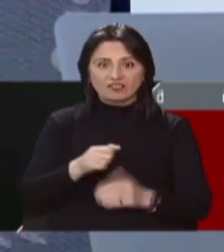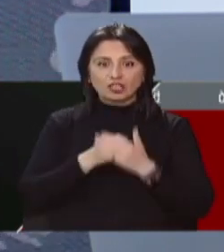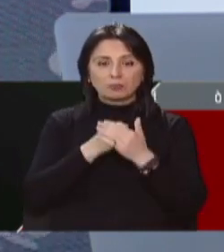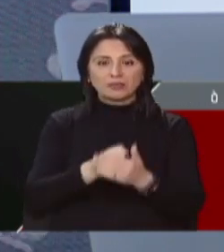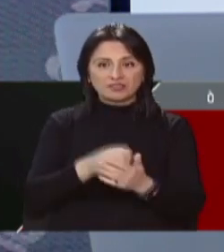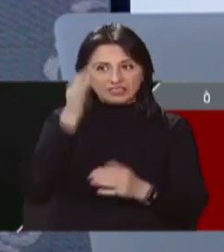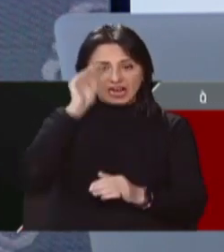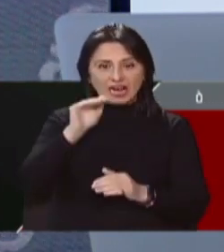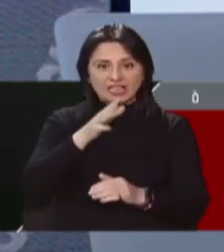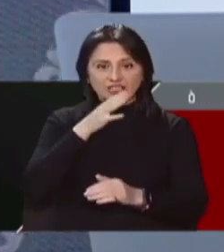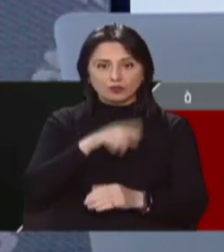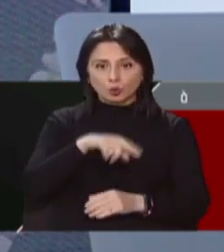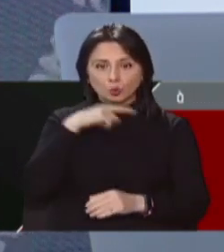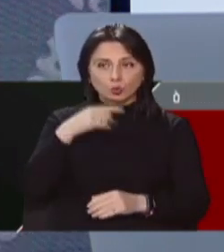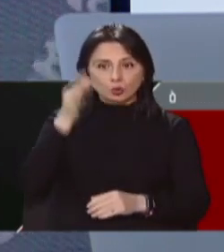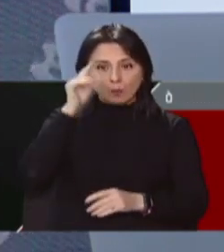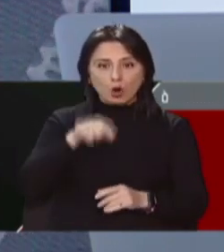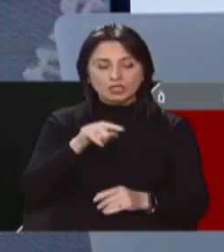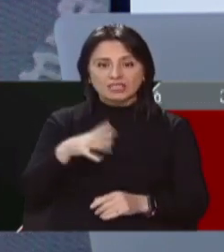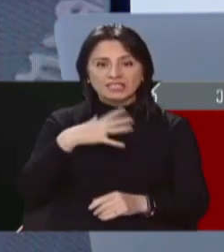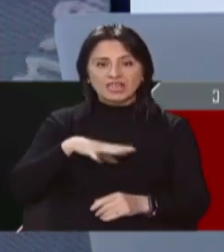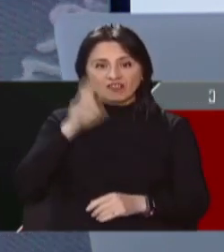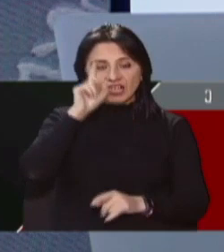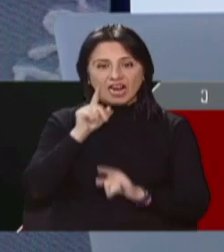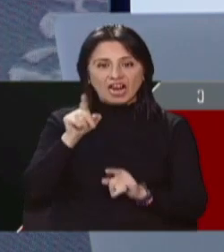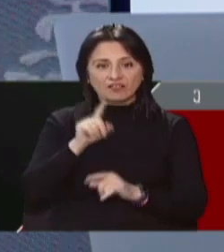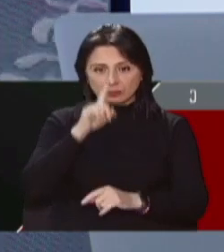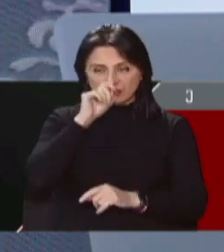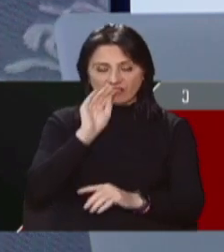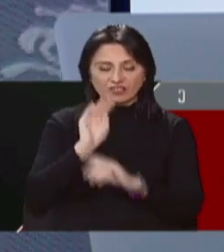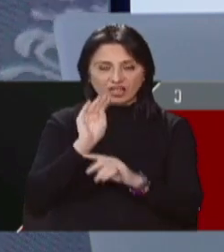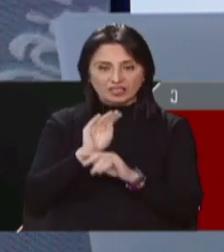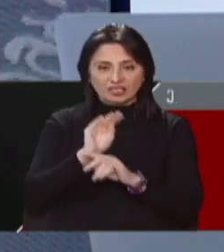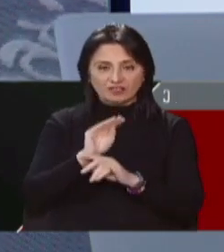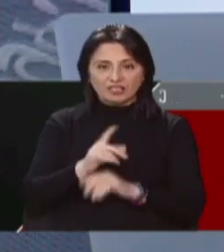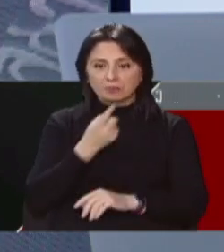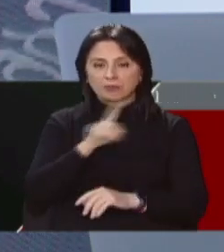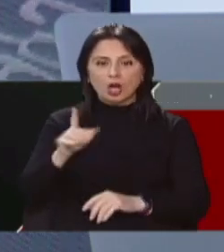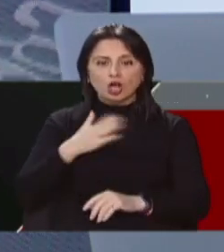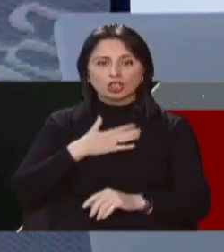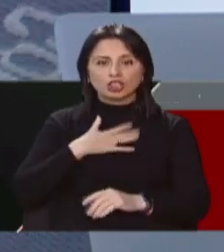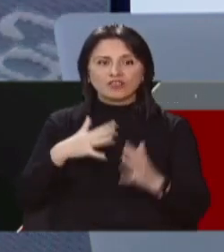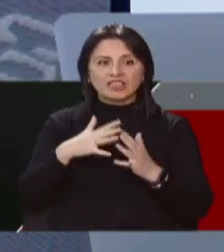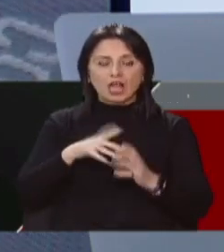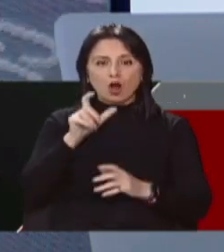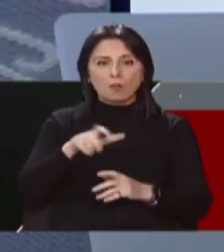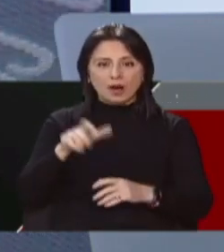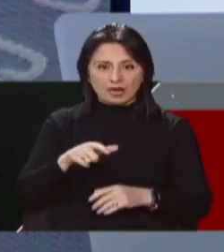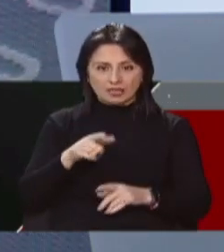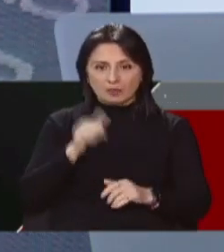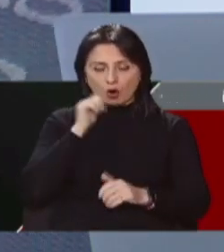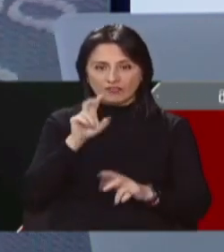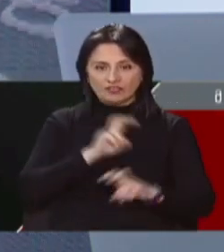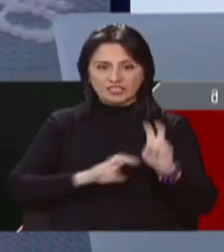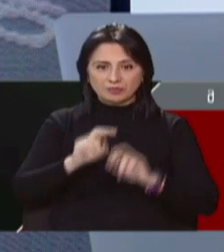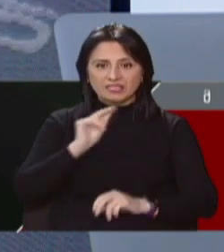მიღწევების გახსენების ფონზე პრორუსულად მოხსენიებულ საქართველოს ხელისუფლებას მწვავე დაკრიტიკებს. Მილიონი ჩვენი ნაომარი ადამიანისთვის ყოველთვის